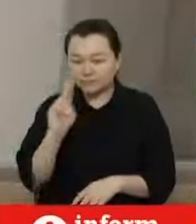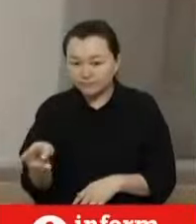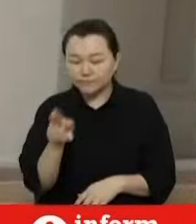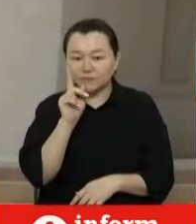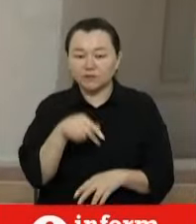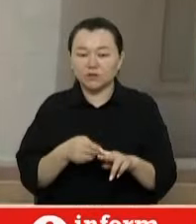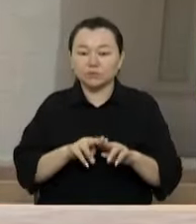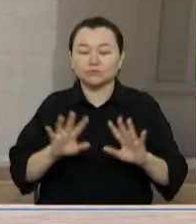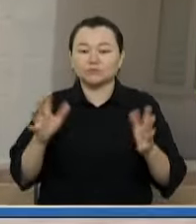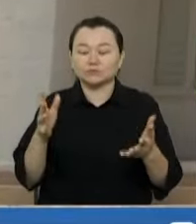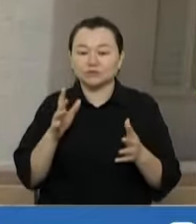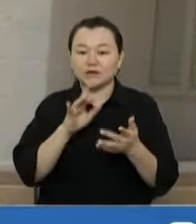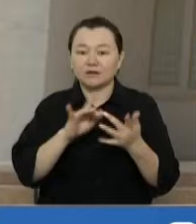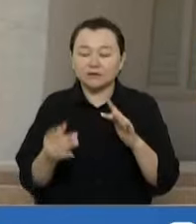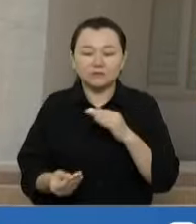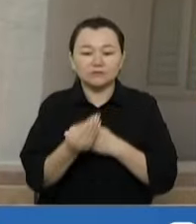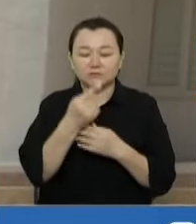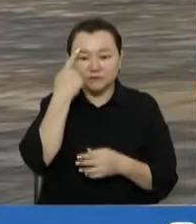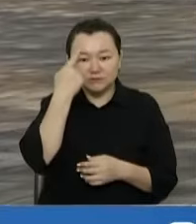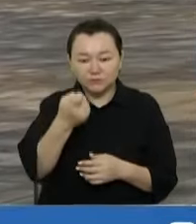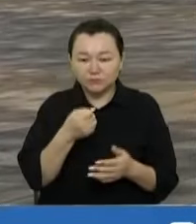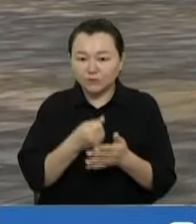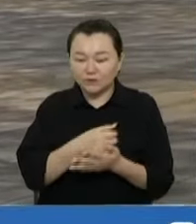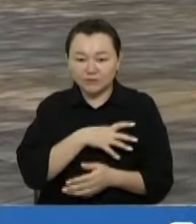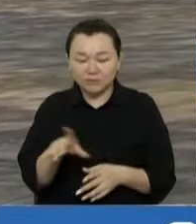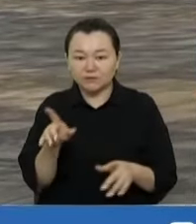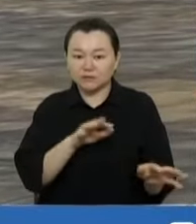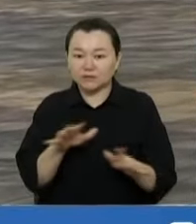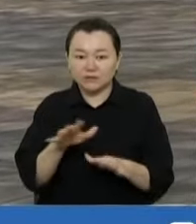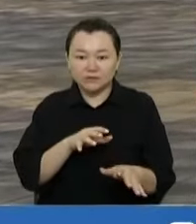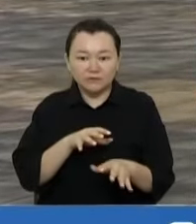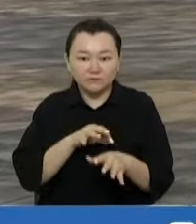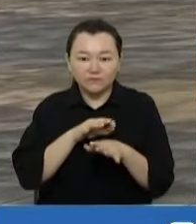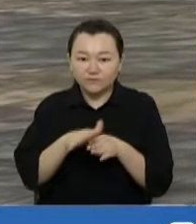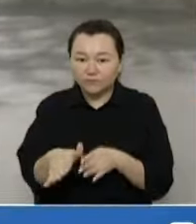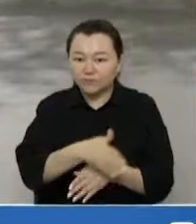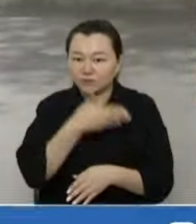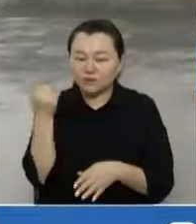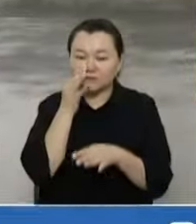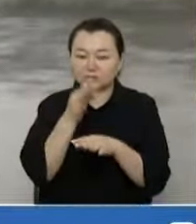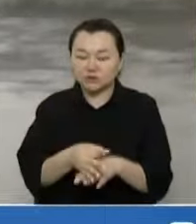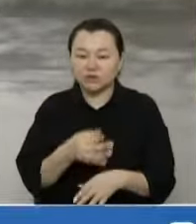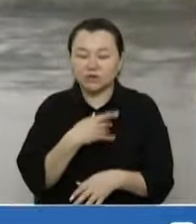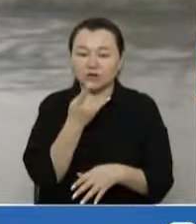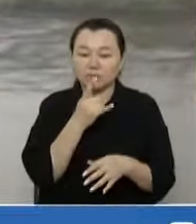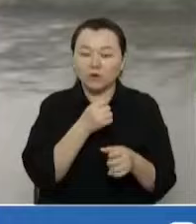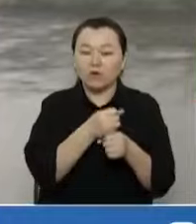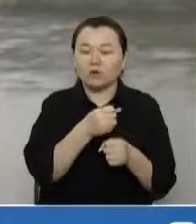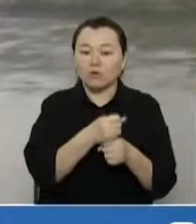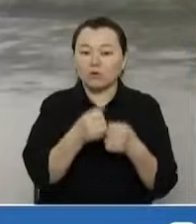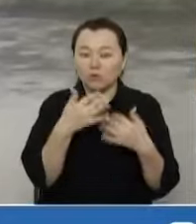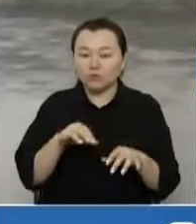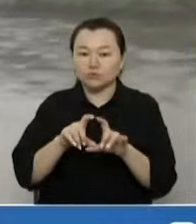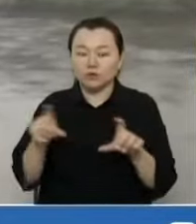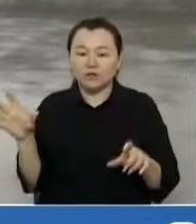Алайда болған жайтты әлеуметтік желіге жарияламағанша іс қозғалмады дейді анасы. Баланы ұрып болғаннан кейін мектепте